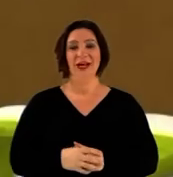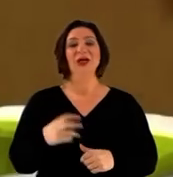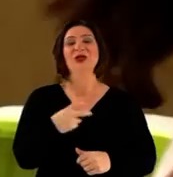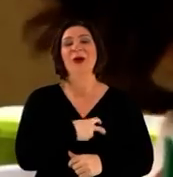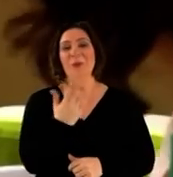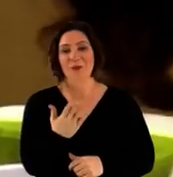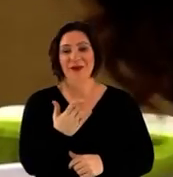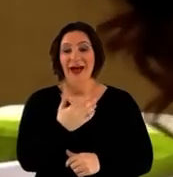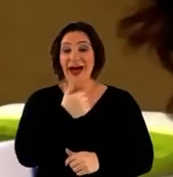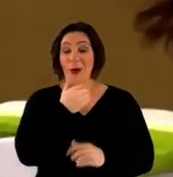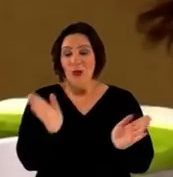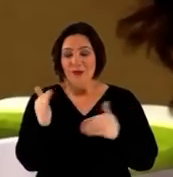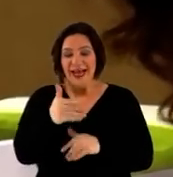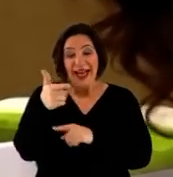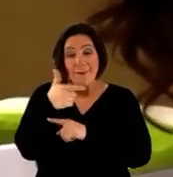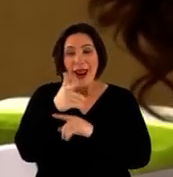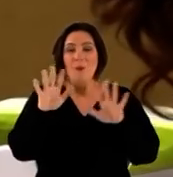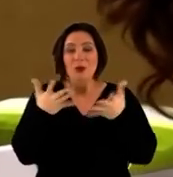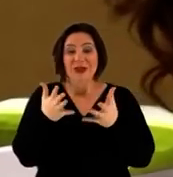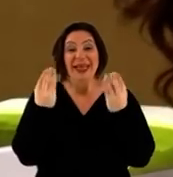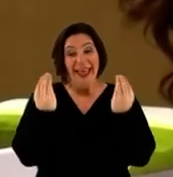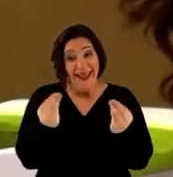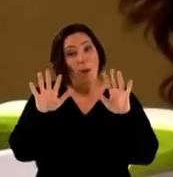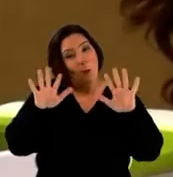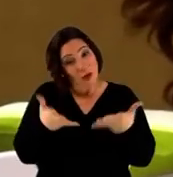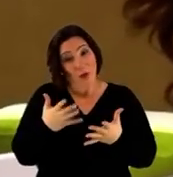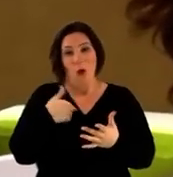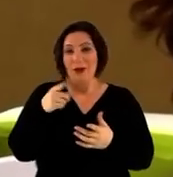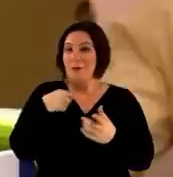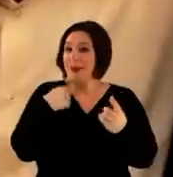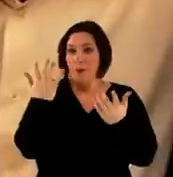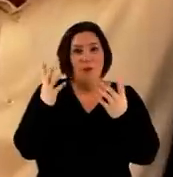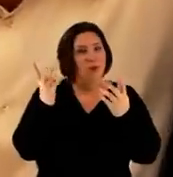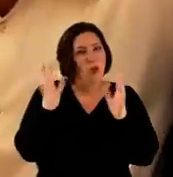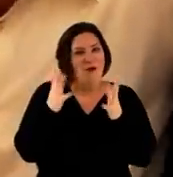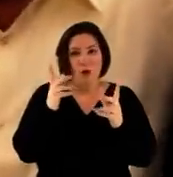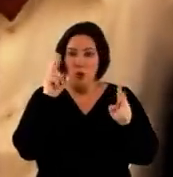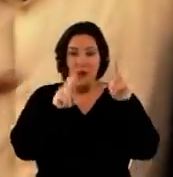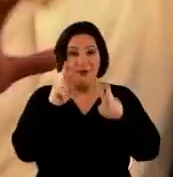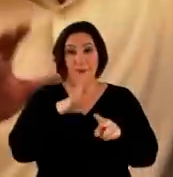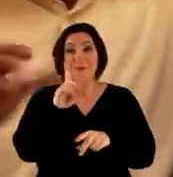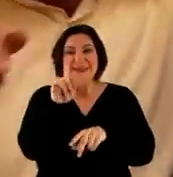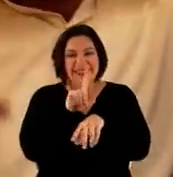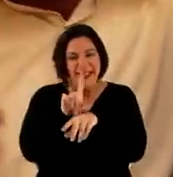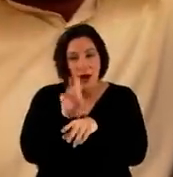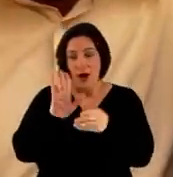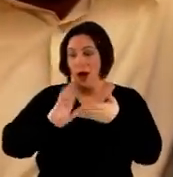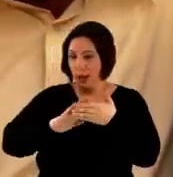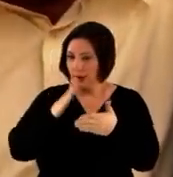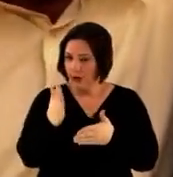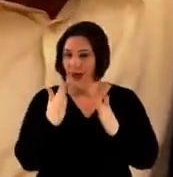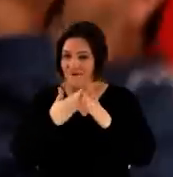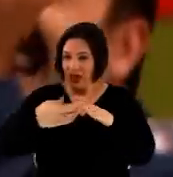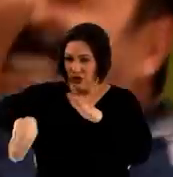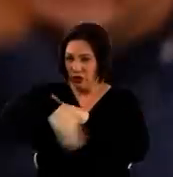Aşkım, odamızdaki kamera bozuk. İyi ki de bozuk. Orada bizim ne acayip görüntülerimiz. Hayatım, bir saniye. Arkadaşım, şimdi